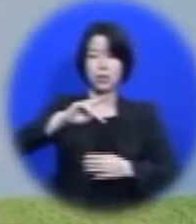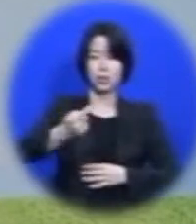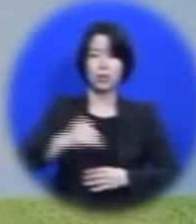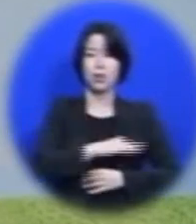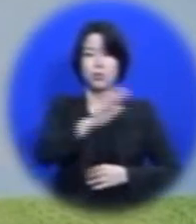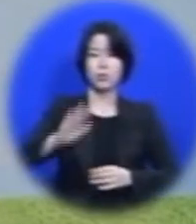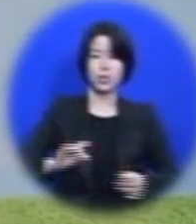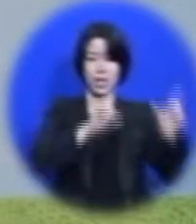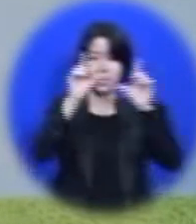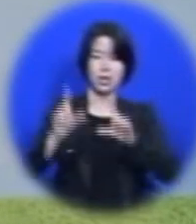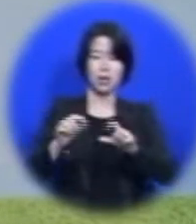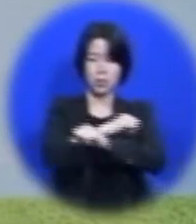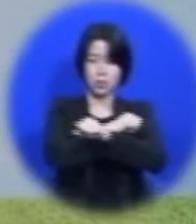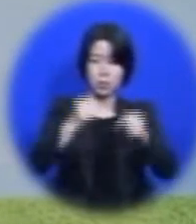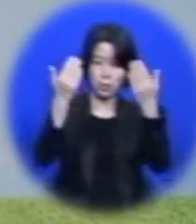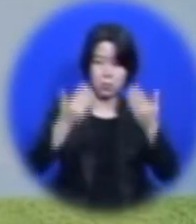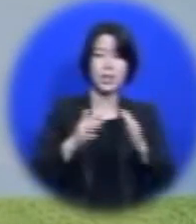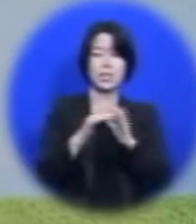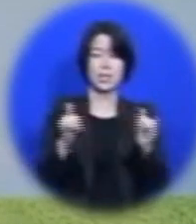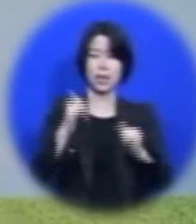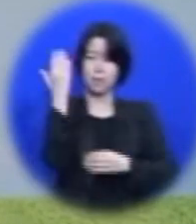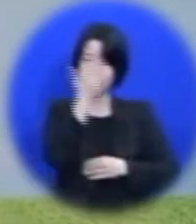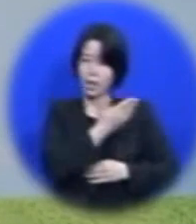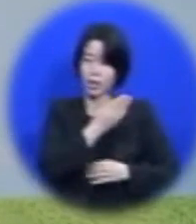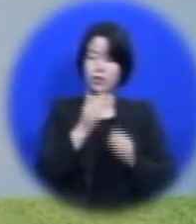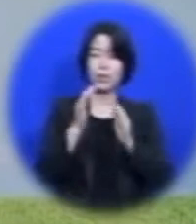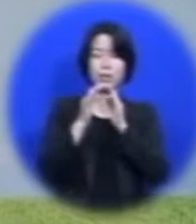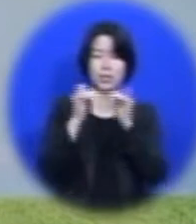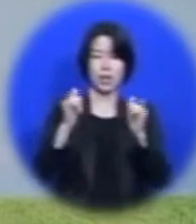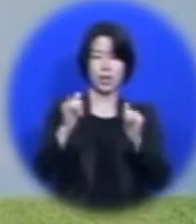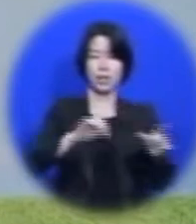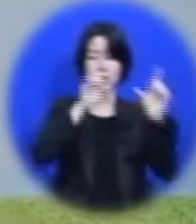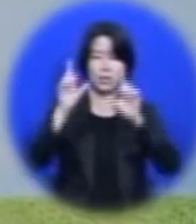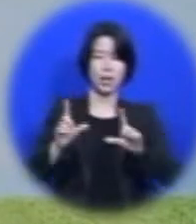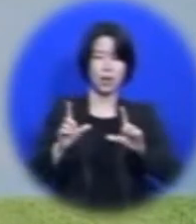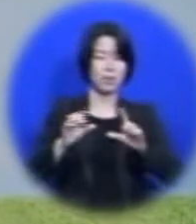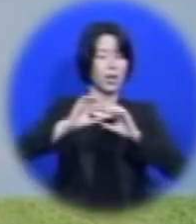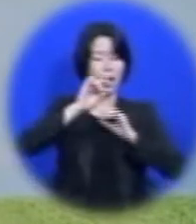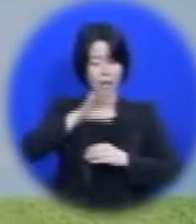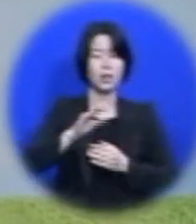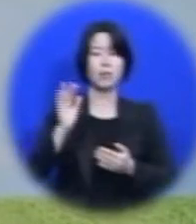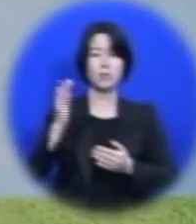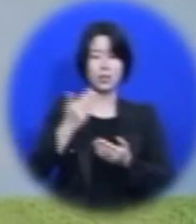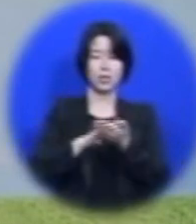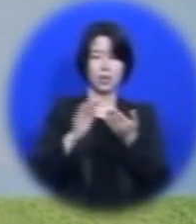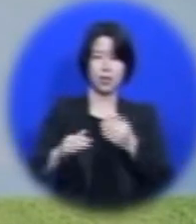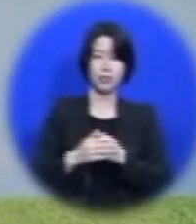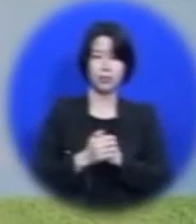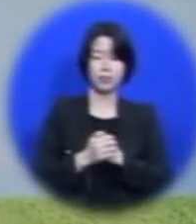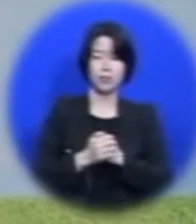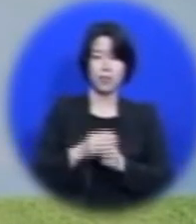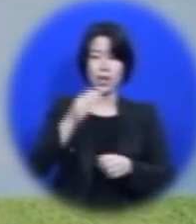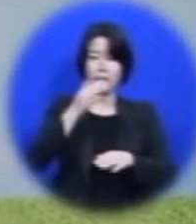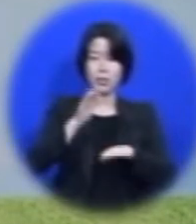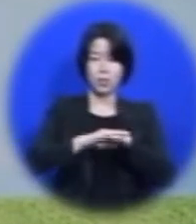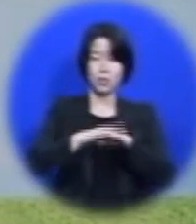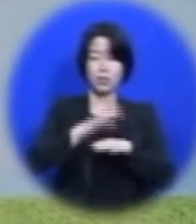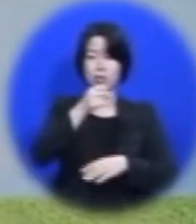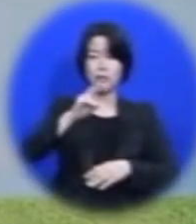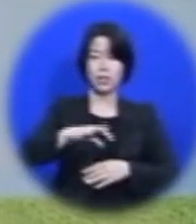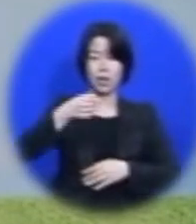삶은 용서받은 사람, 깨끗이 된 사람의 삶이 사라지지가 않아요. 손양원 목사님